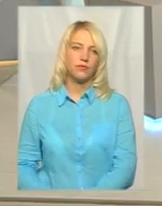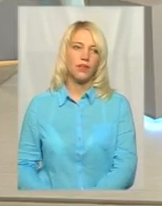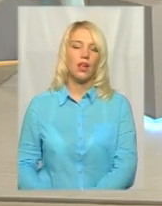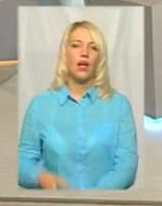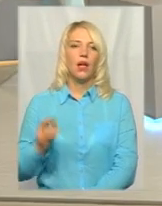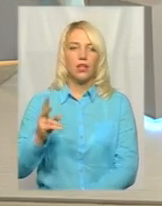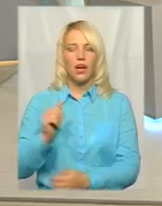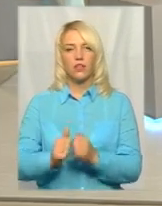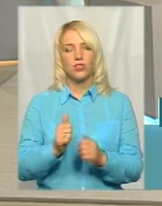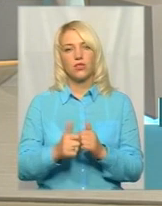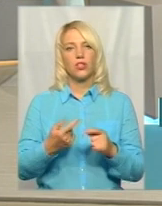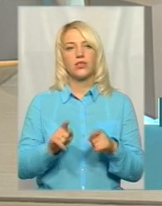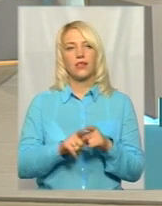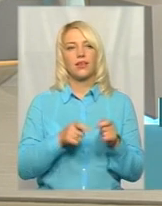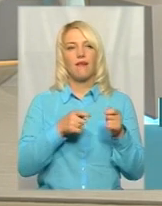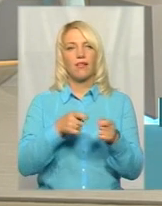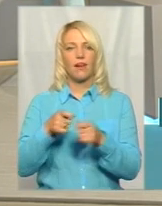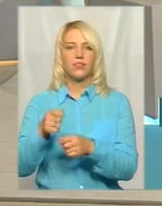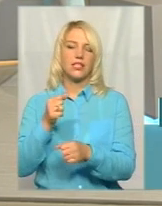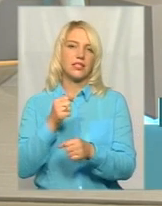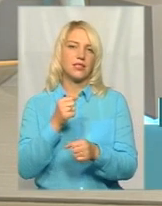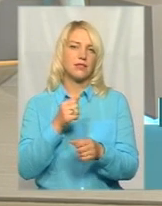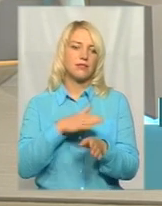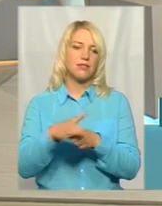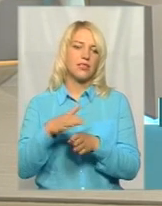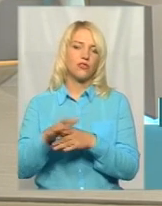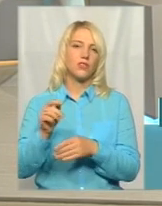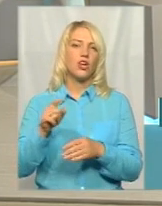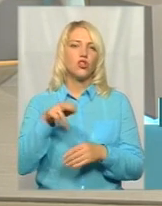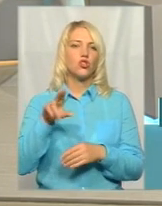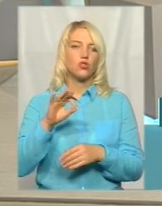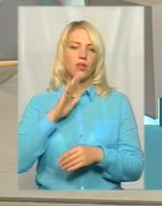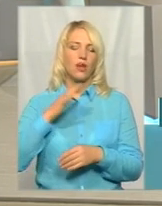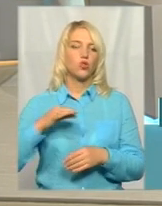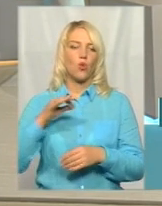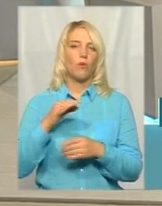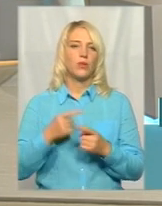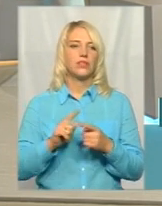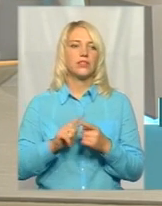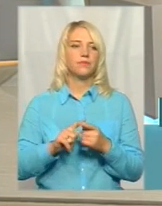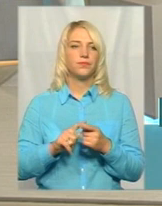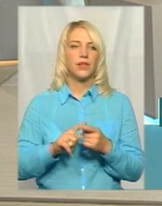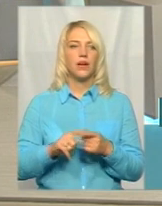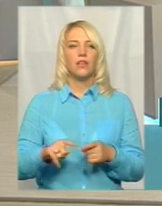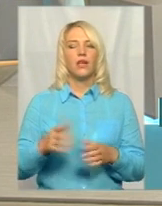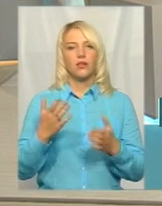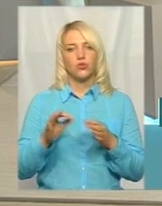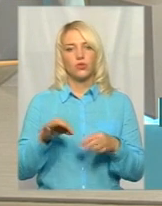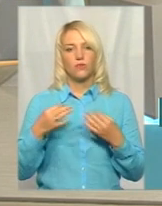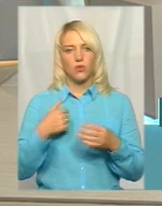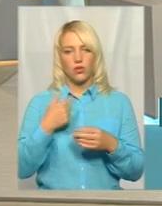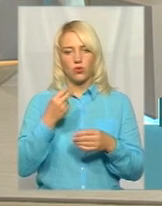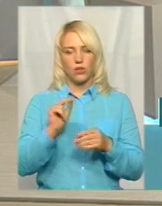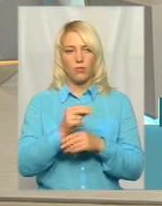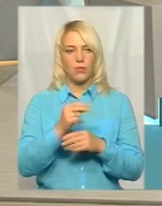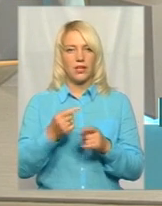А як часто такі рейди здійснюються і стосовно області? Чи так само там вони відбуваються? Ну, якщо дозволите, то я трошки поправлю